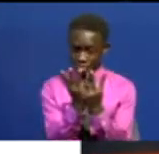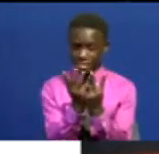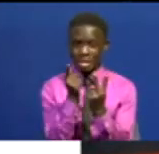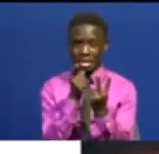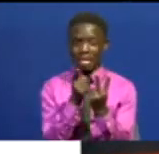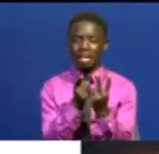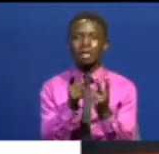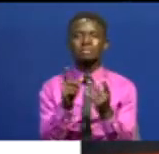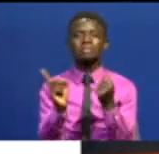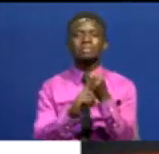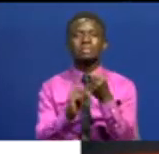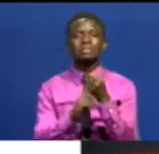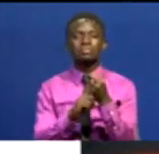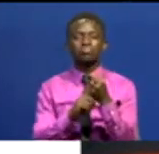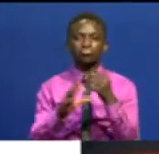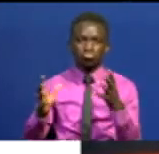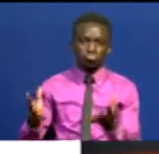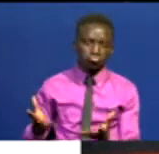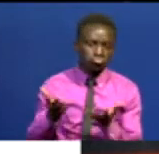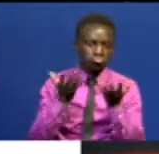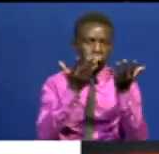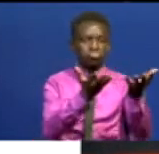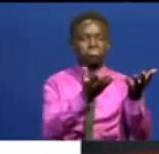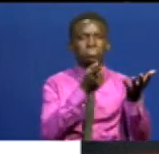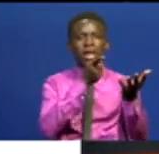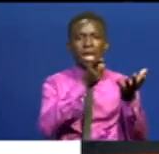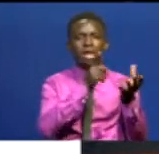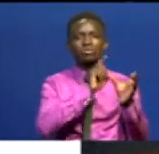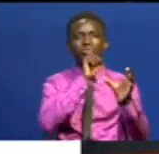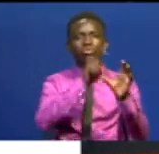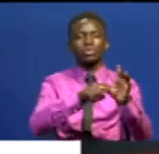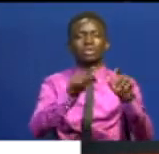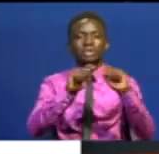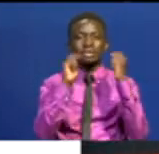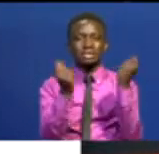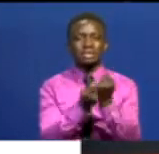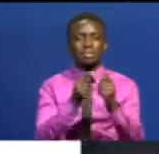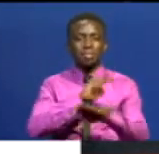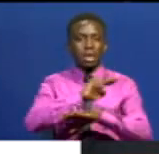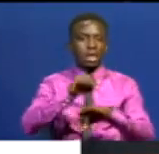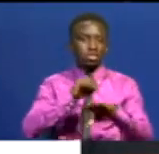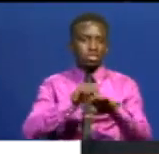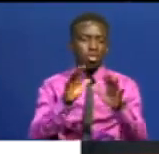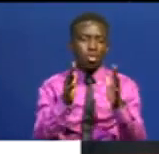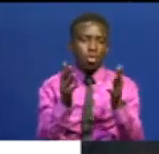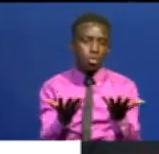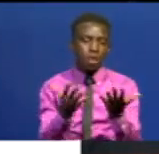ndio wapeleke mbele waweke kwa teams za national